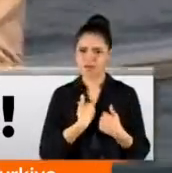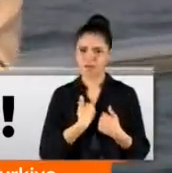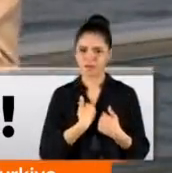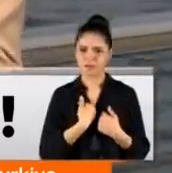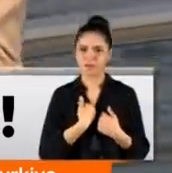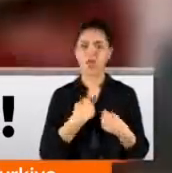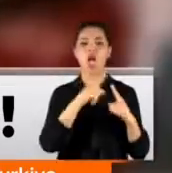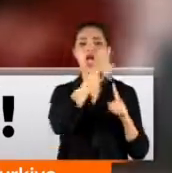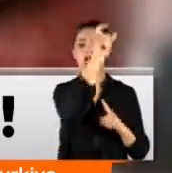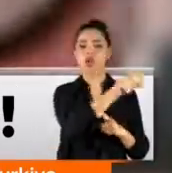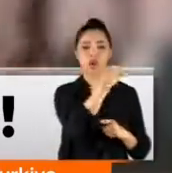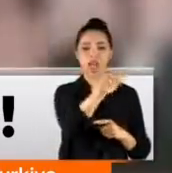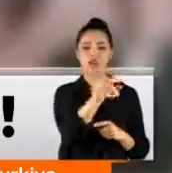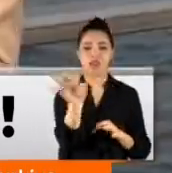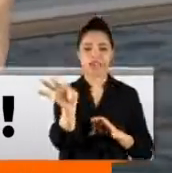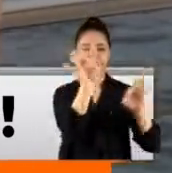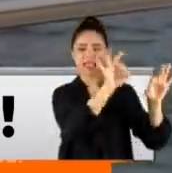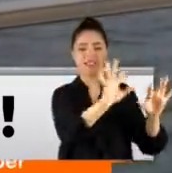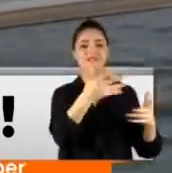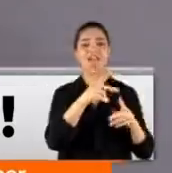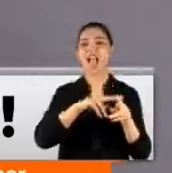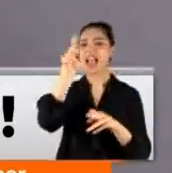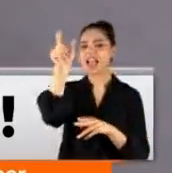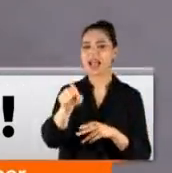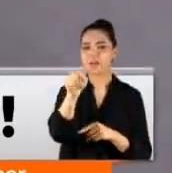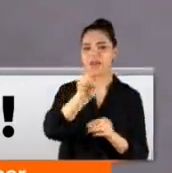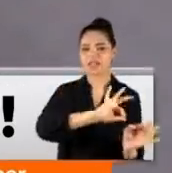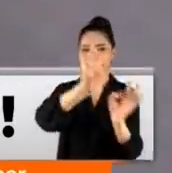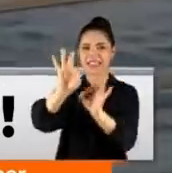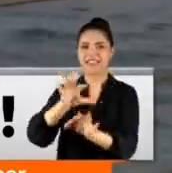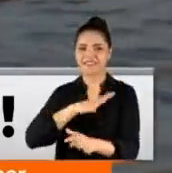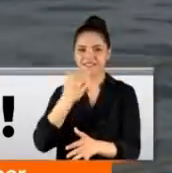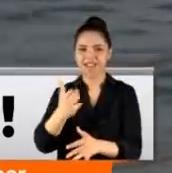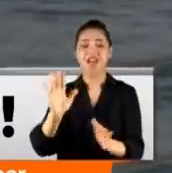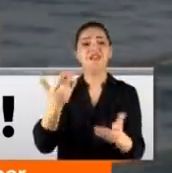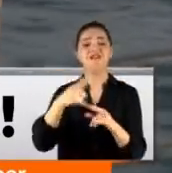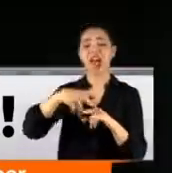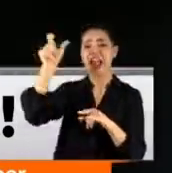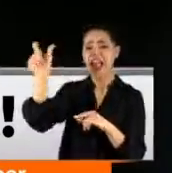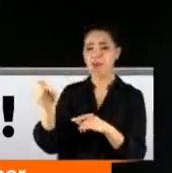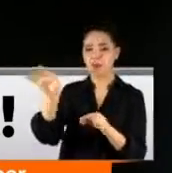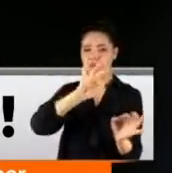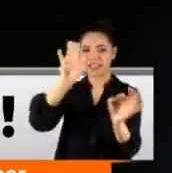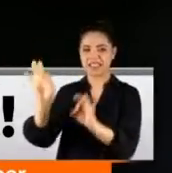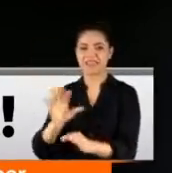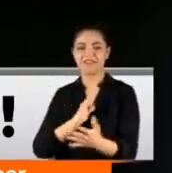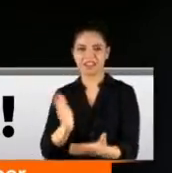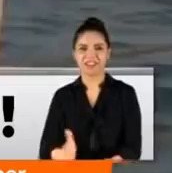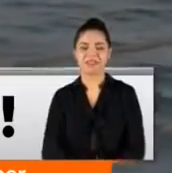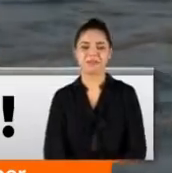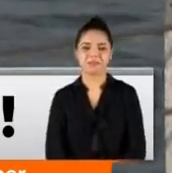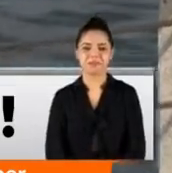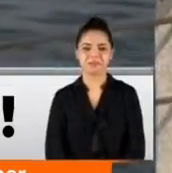Kah Türker Şoray. Kemal Sunal. Öyle mi? Kah Harry Potter. Just